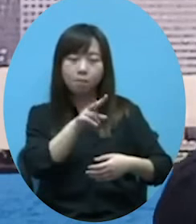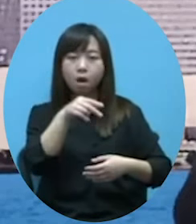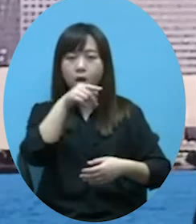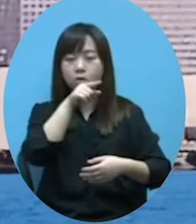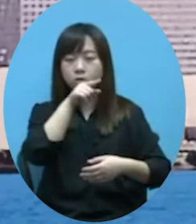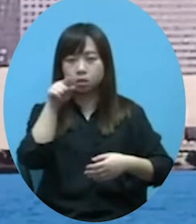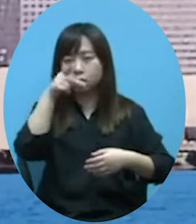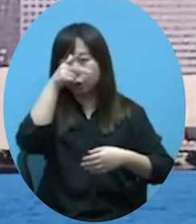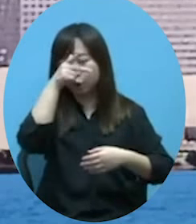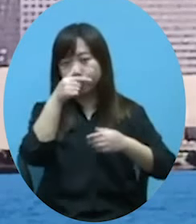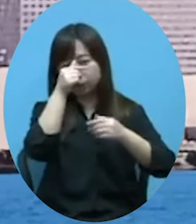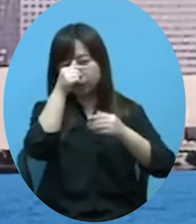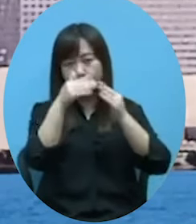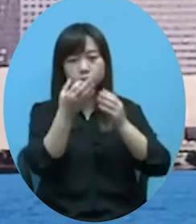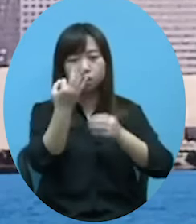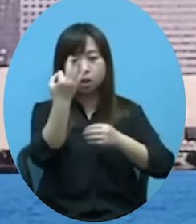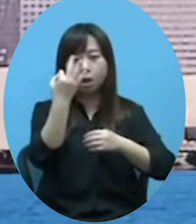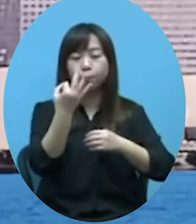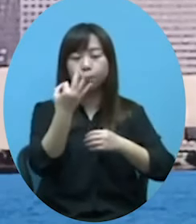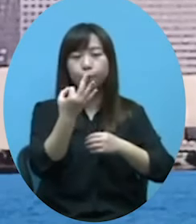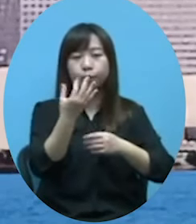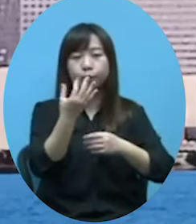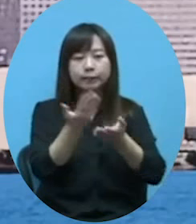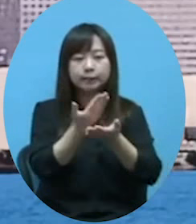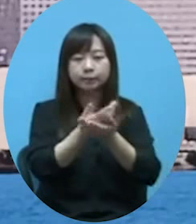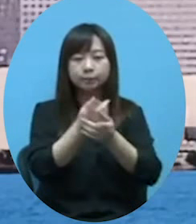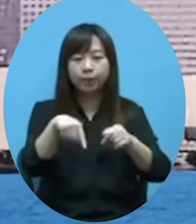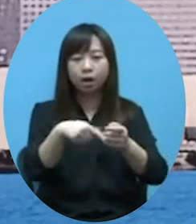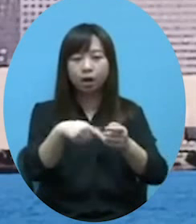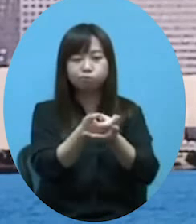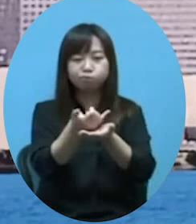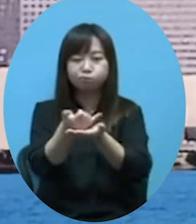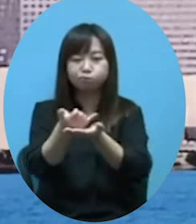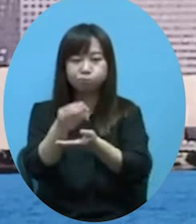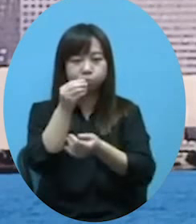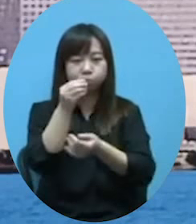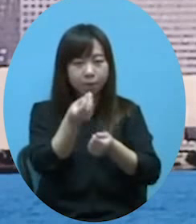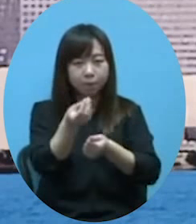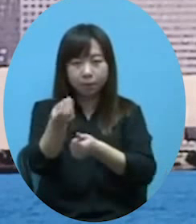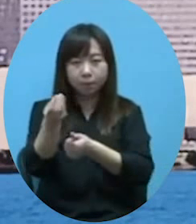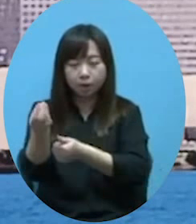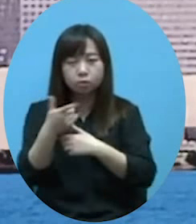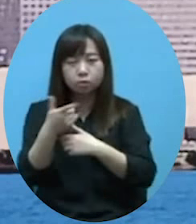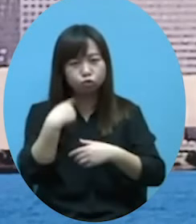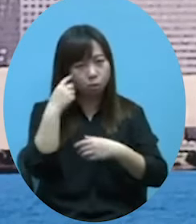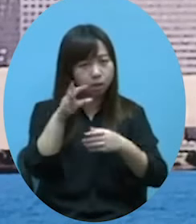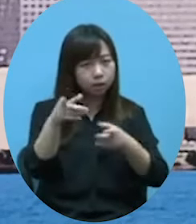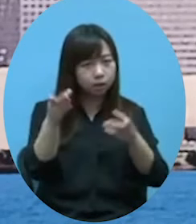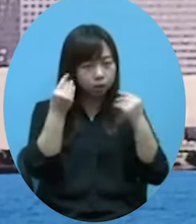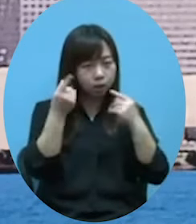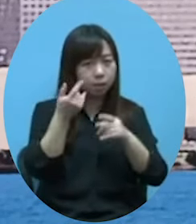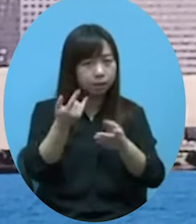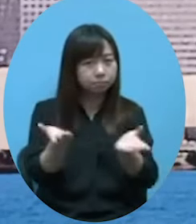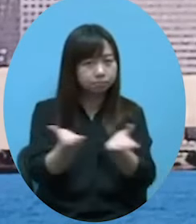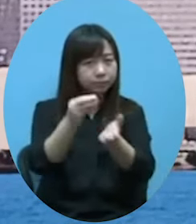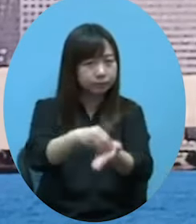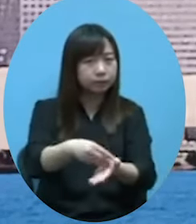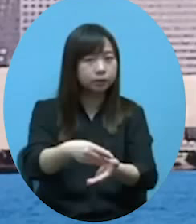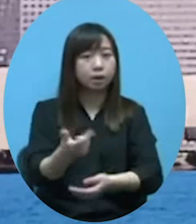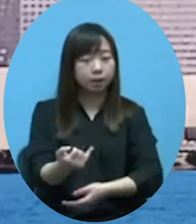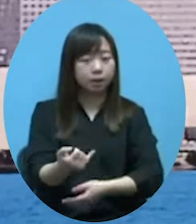公立醫院 三間醫院去試用想確認這個消息是不是已經有這樣的決定